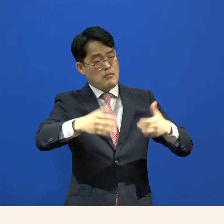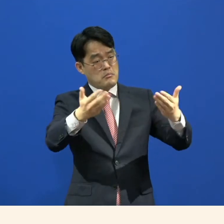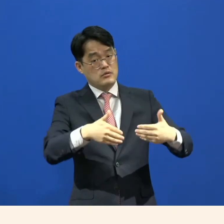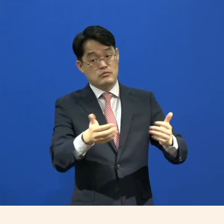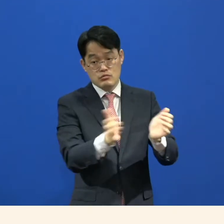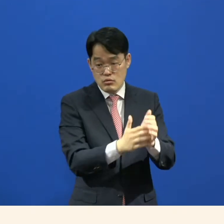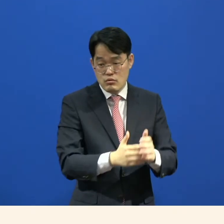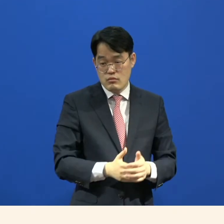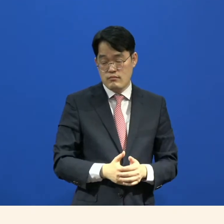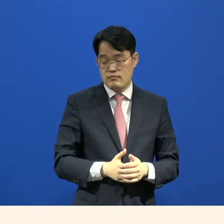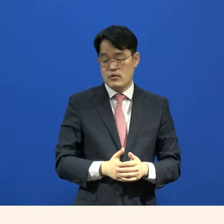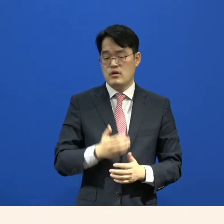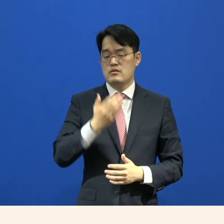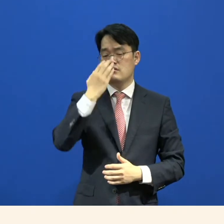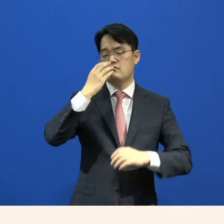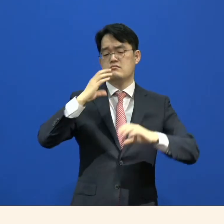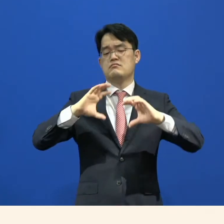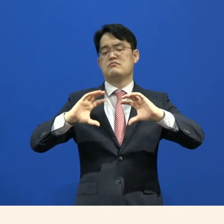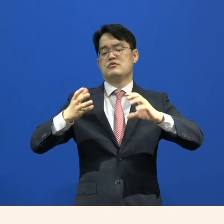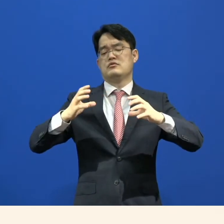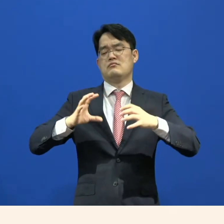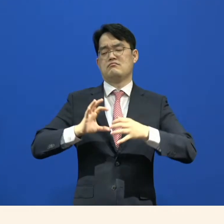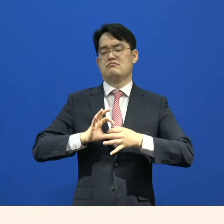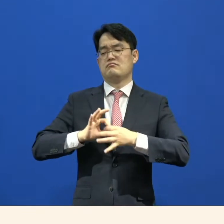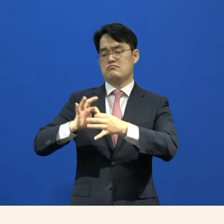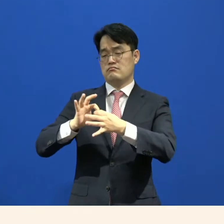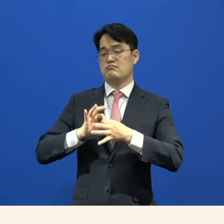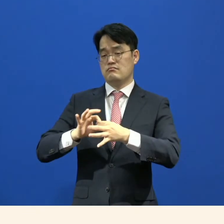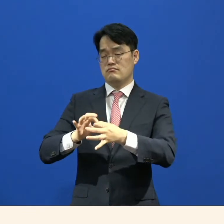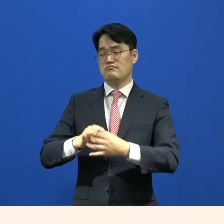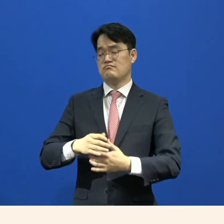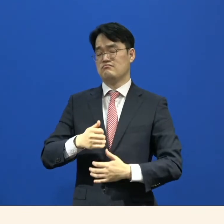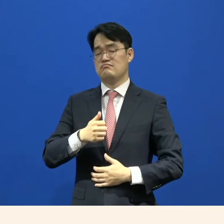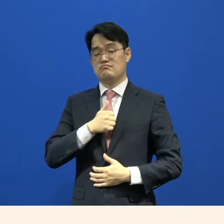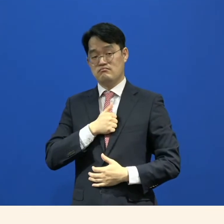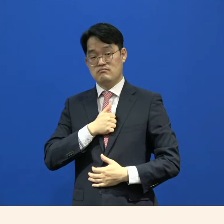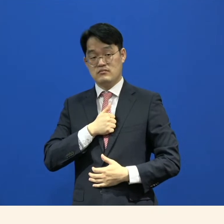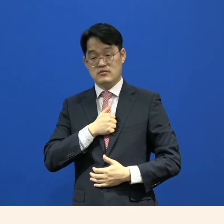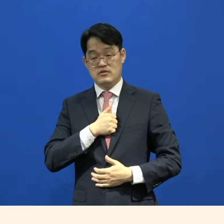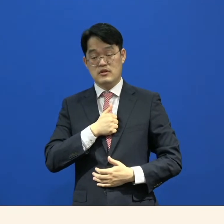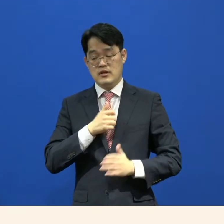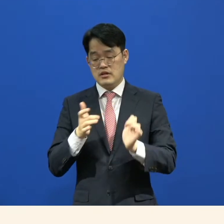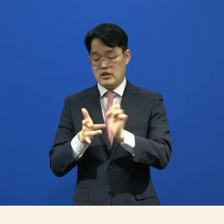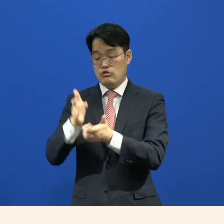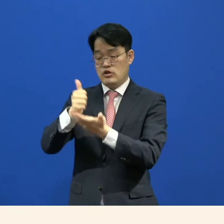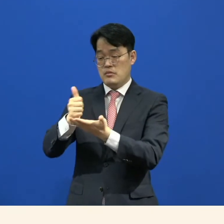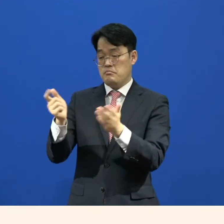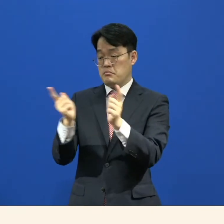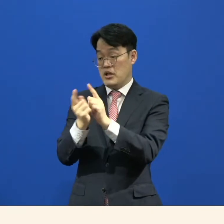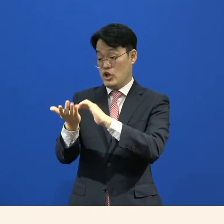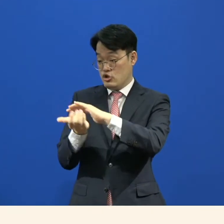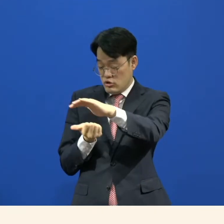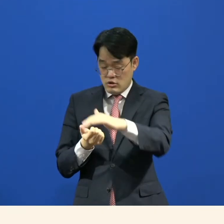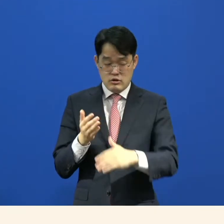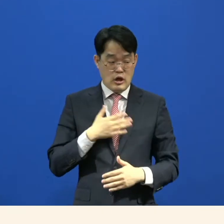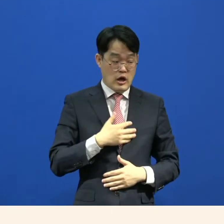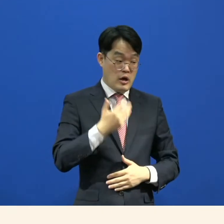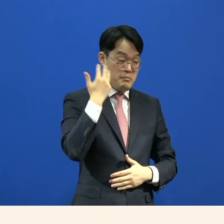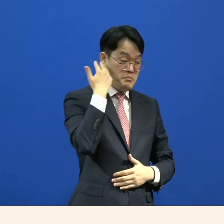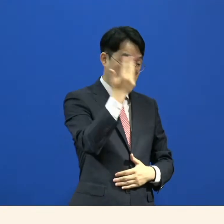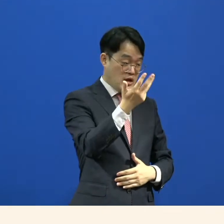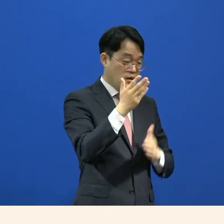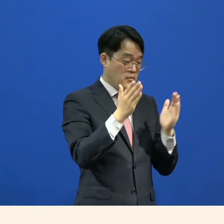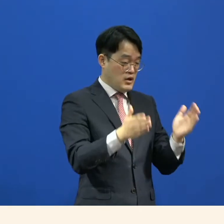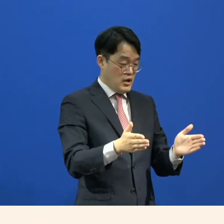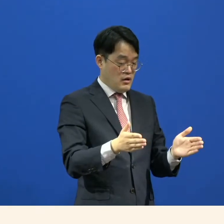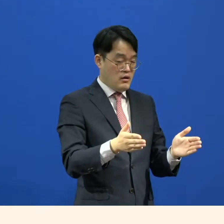이스라엘 족속이요. 지금 프라우드한 겁니다. 여러분, 그리스도를 만나기 이전이라면 이건 굉장한 커리어입니다. 8일 만에 할례를